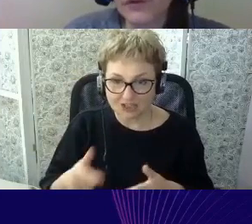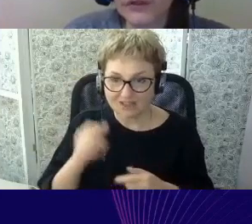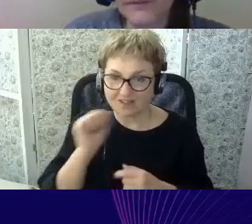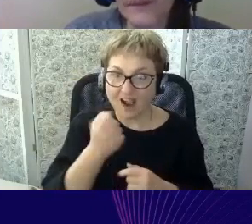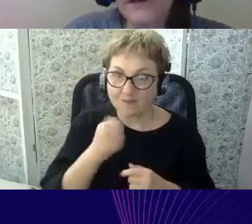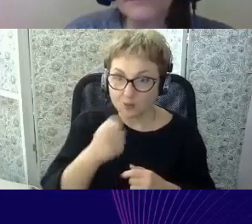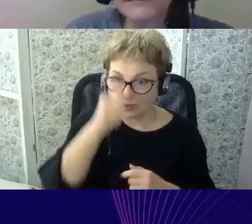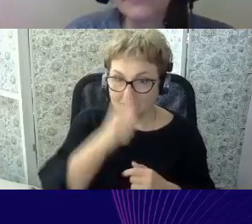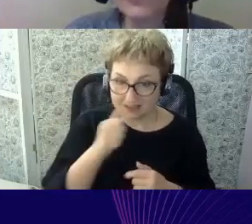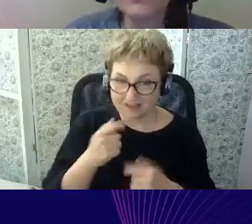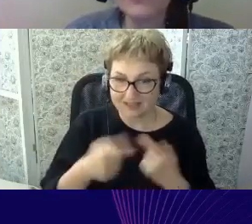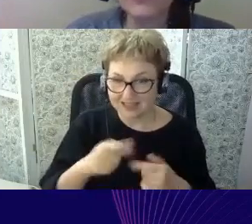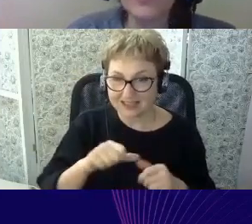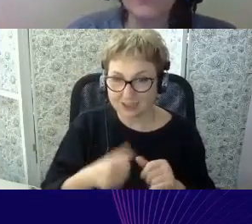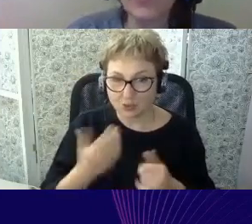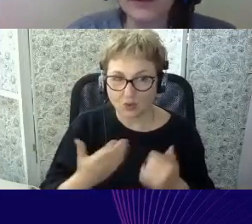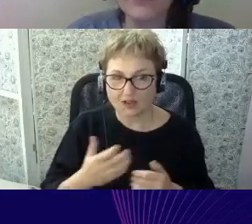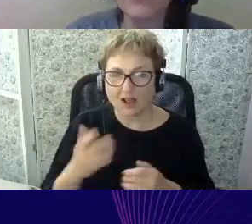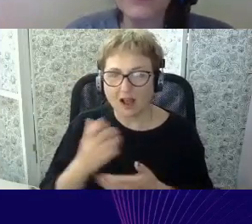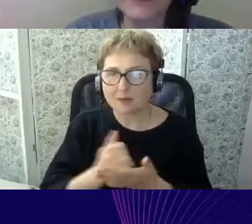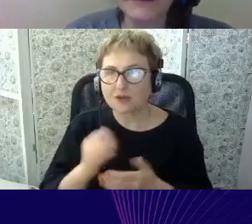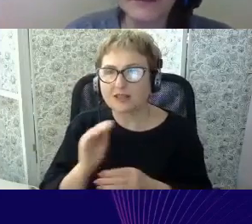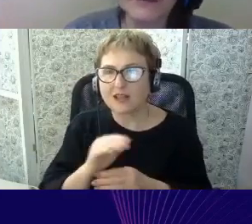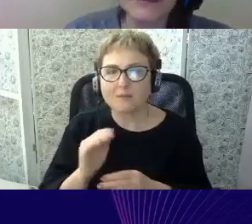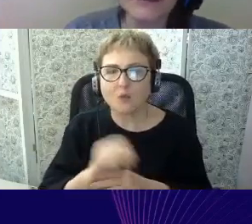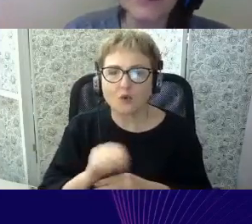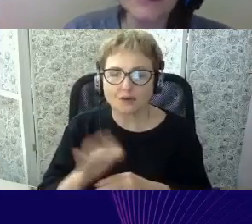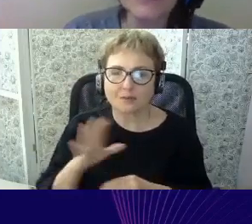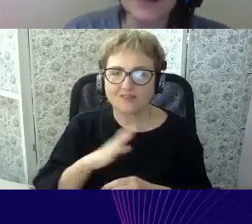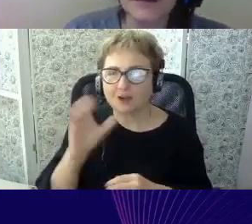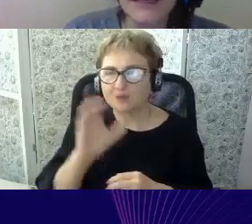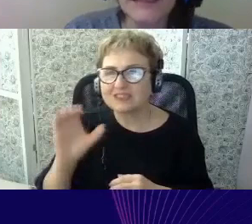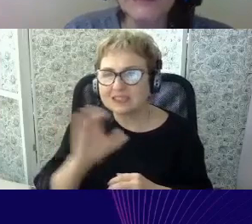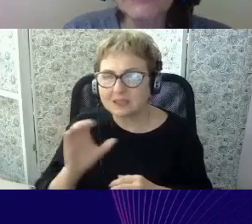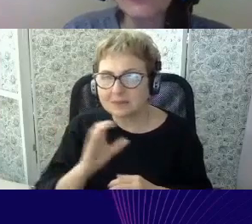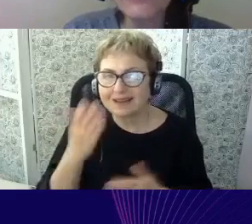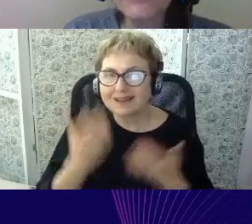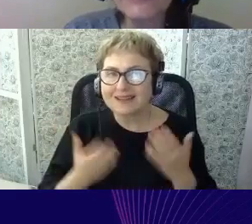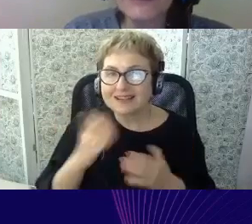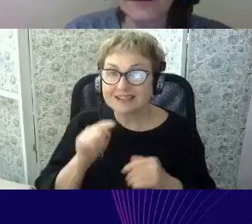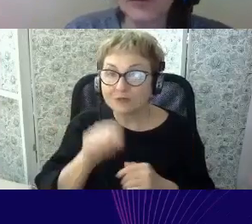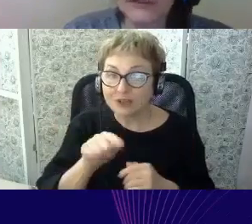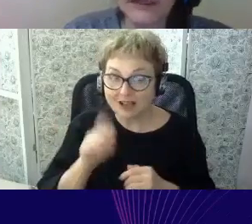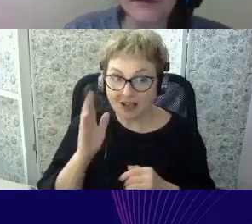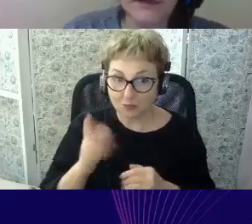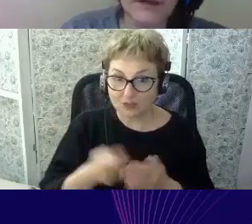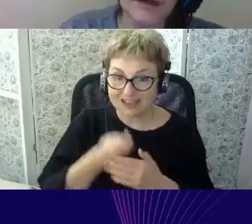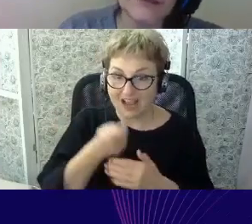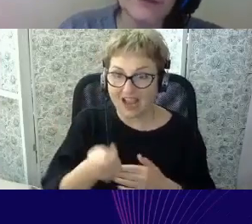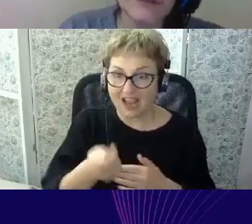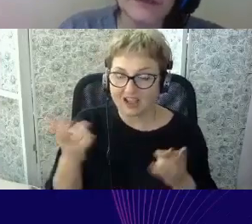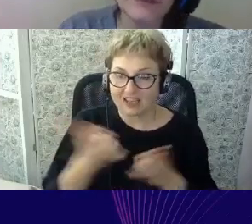в августе, в последующем бывают доборы в образовательной организации в сентябре, и если только тогда будет